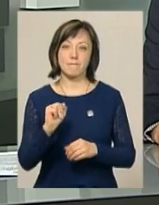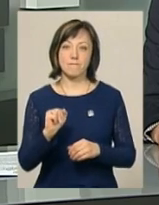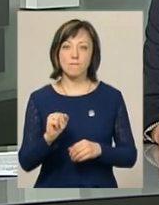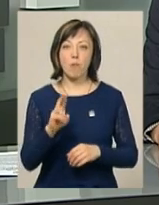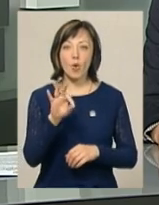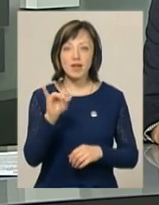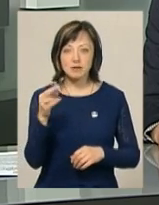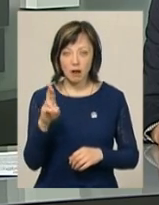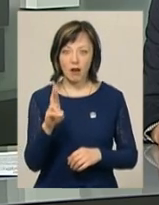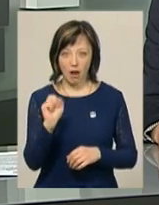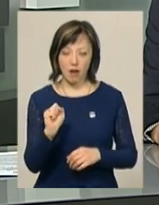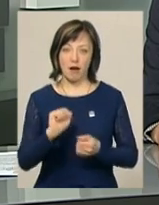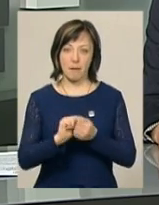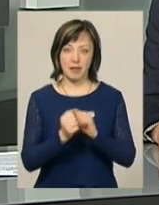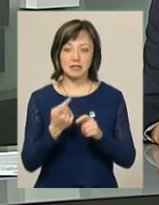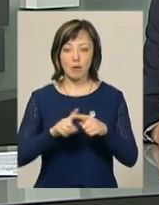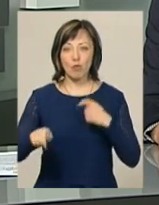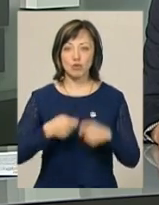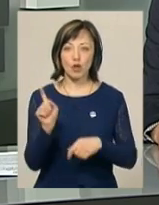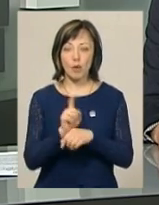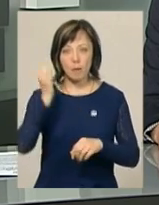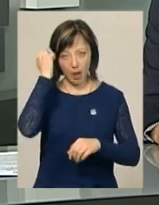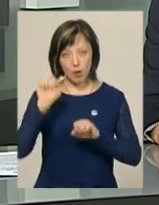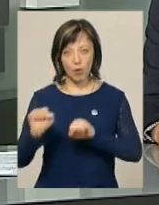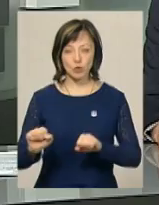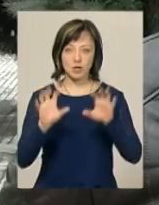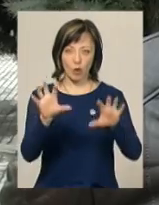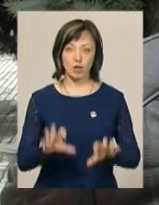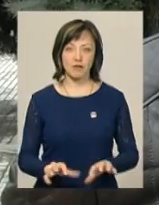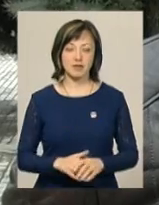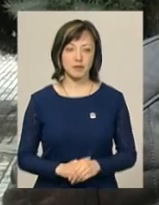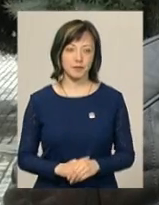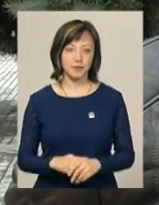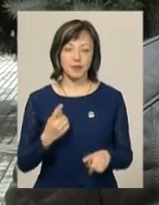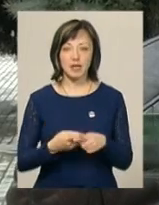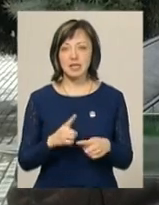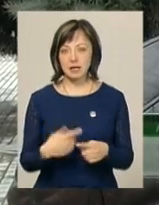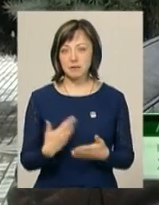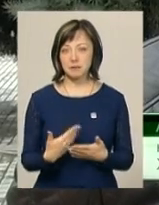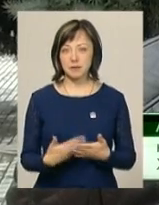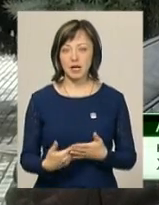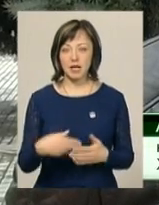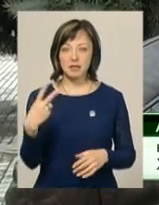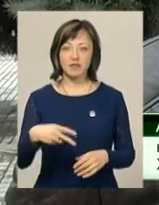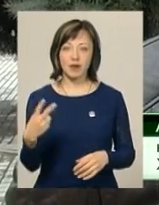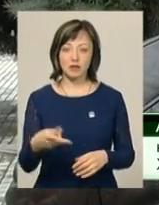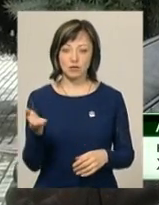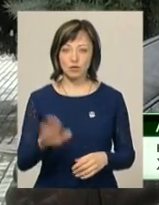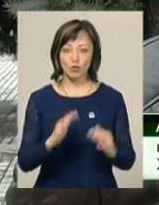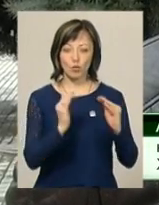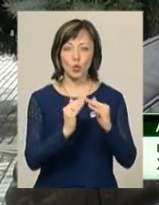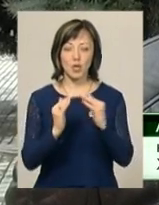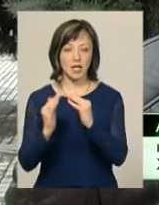А це, вважає посадовець, порушення норм пам'яткоохоронного законодавства. Це десь порядка двох десятків наразі